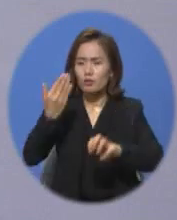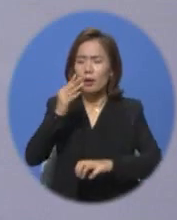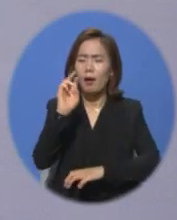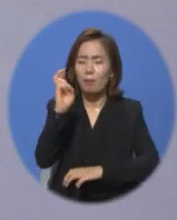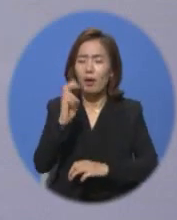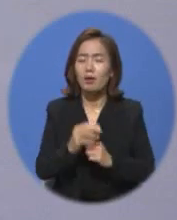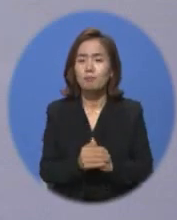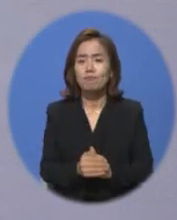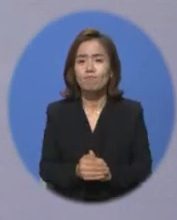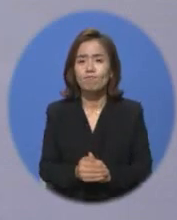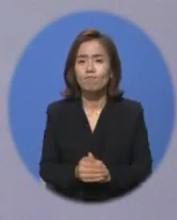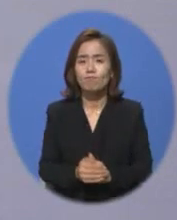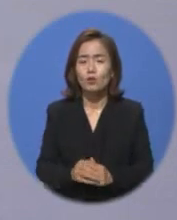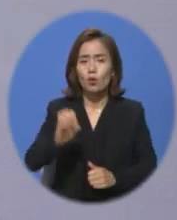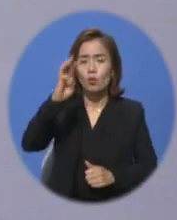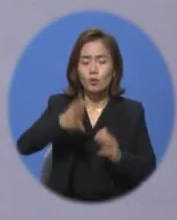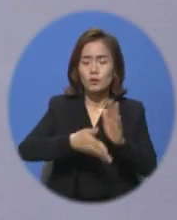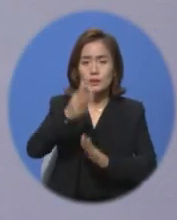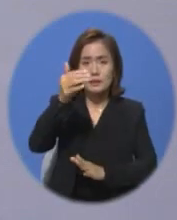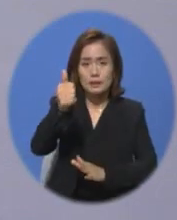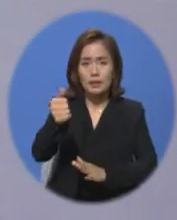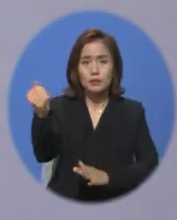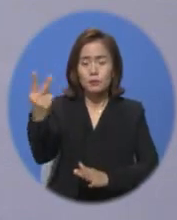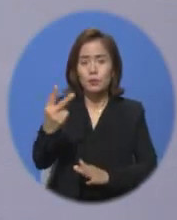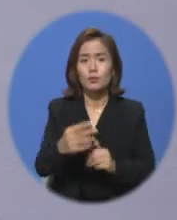그문제만으로30번넘게회의를했던것같아요.이후